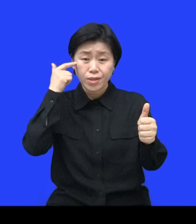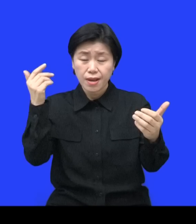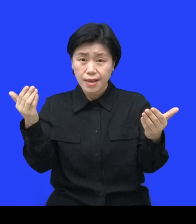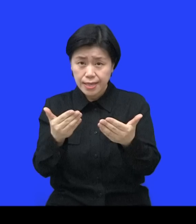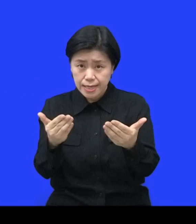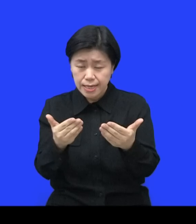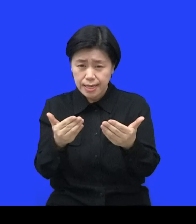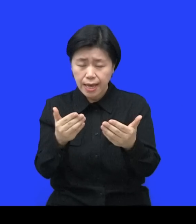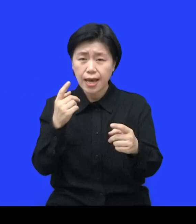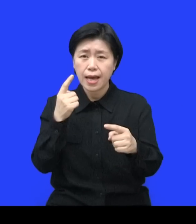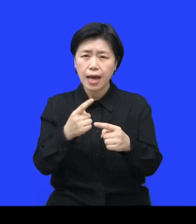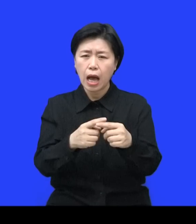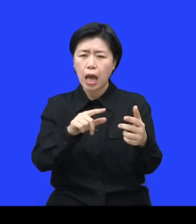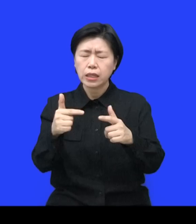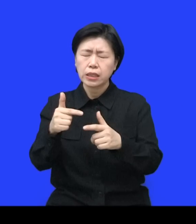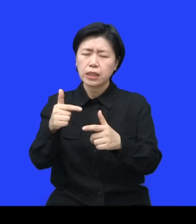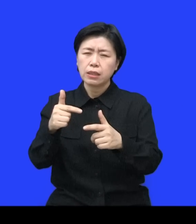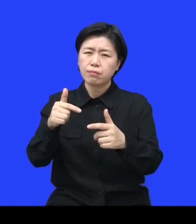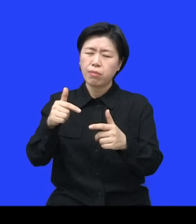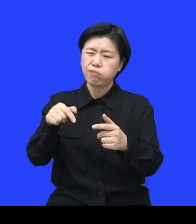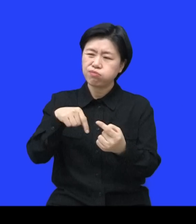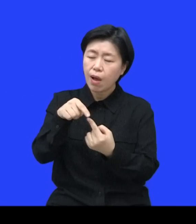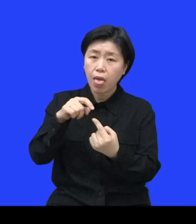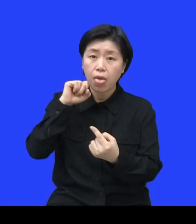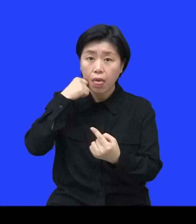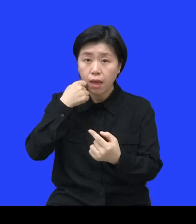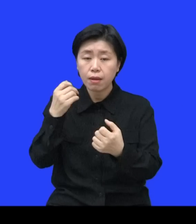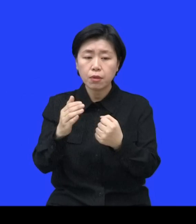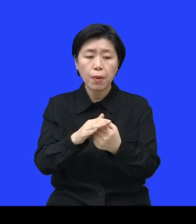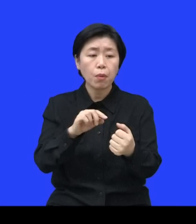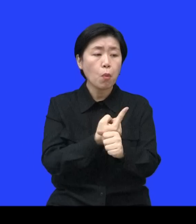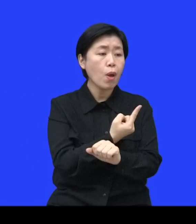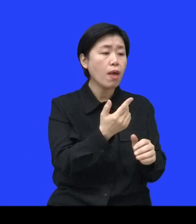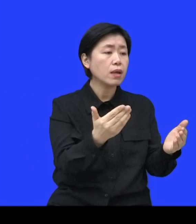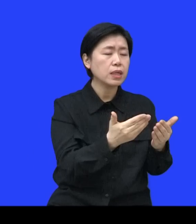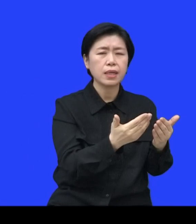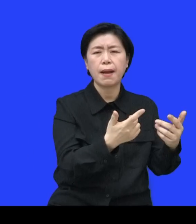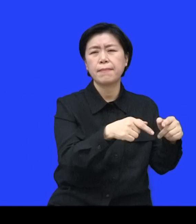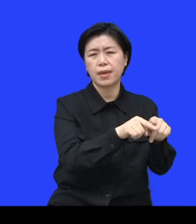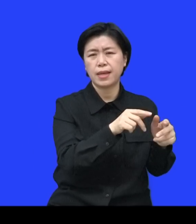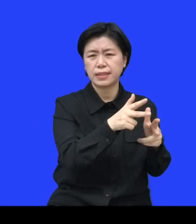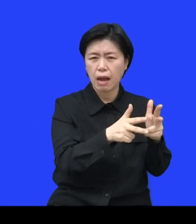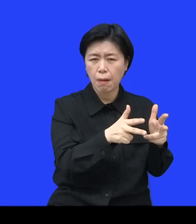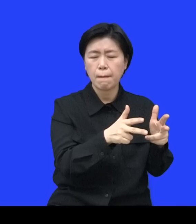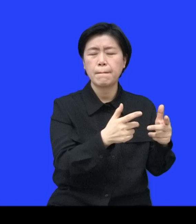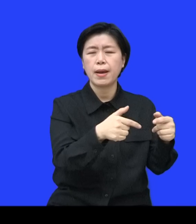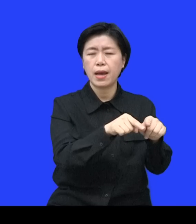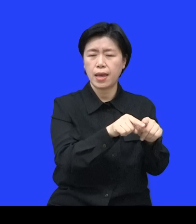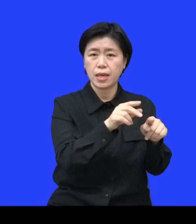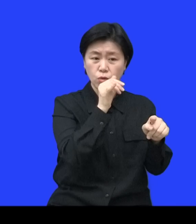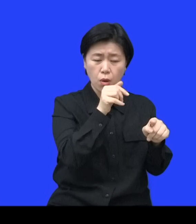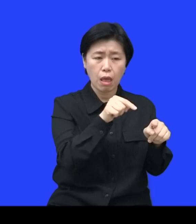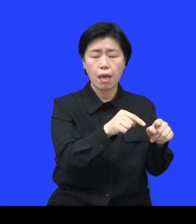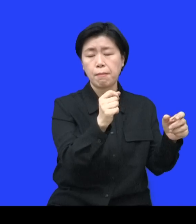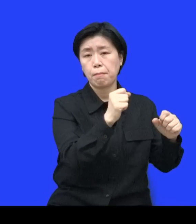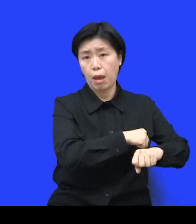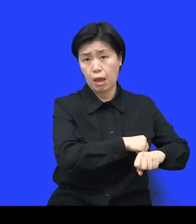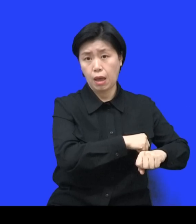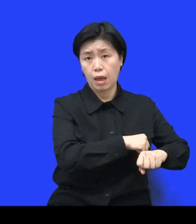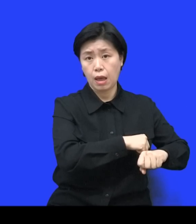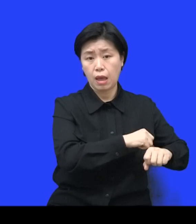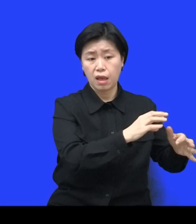잘 하시지만 이제 여기저기 다른 일들도 조금 하셨던 것 같아요. 이제 그런 게 조금 잘못되다